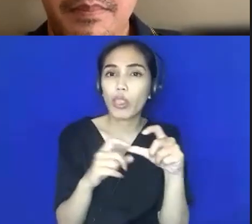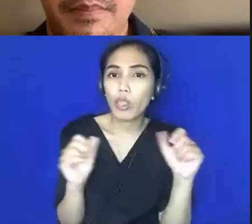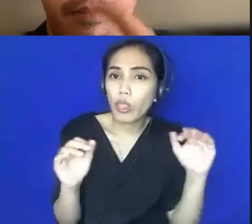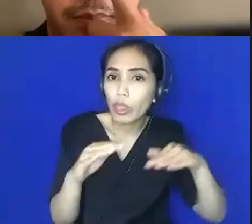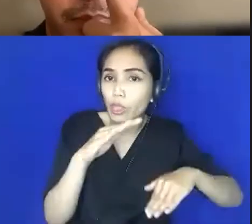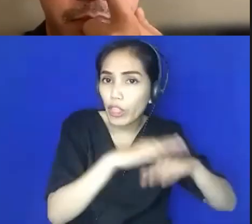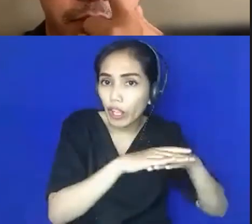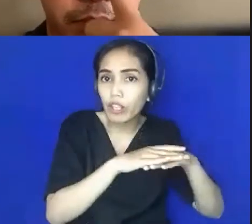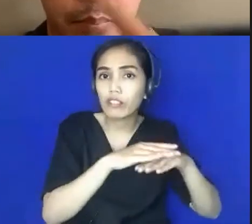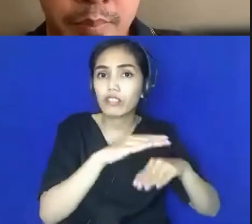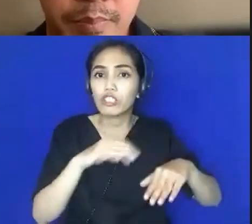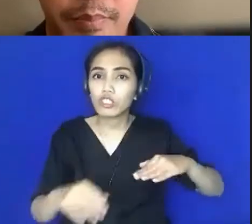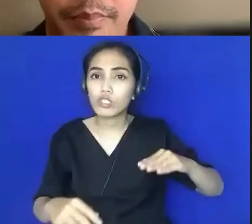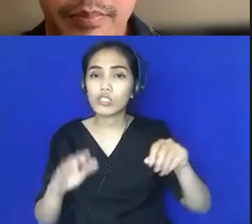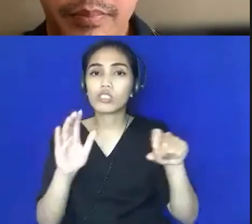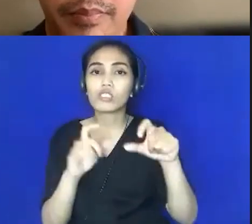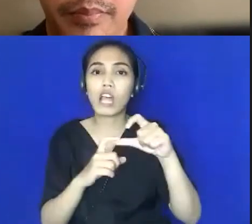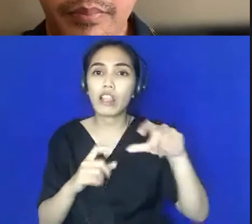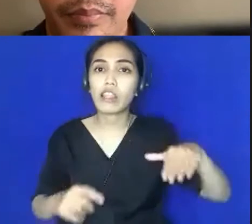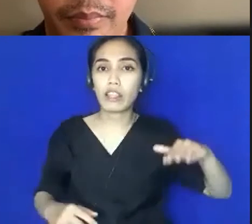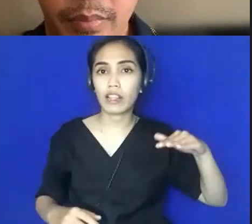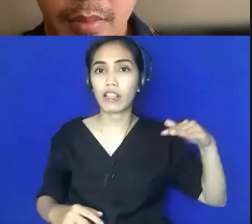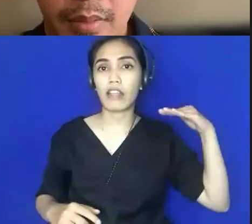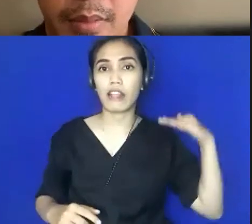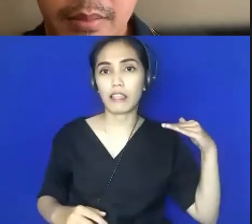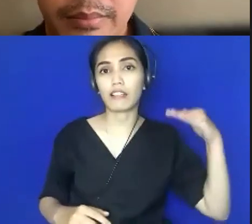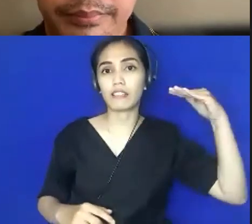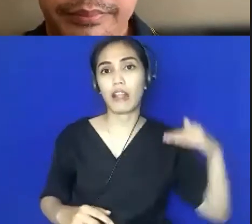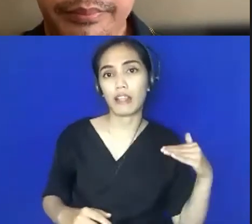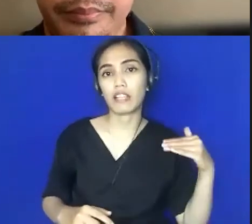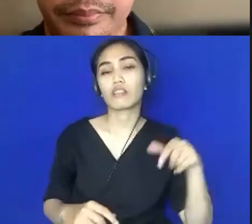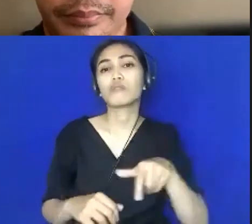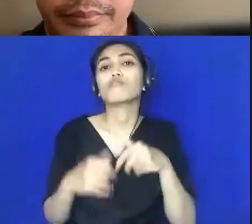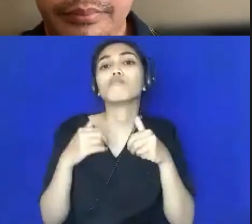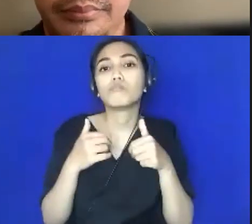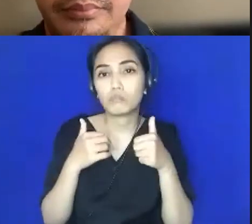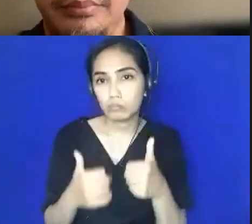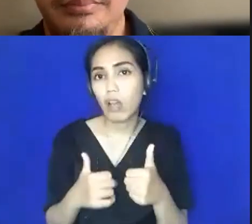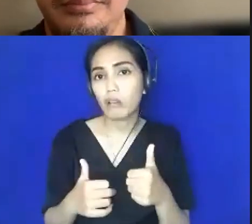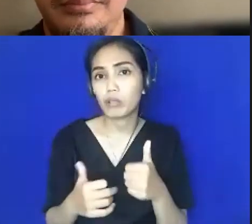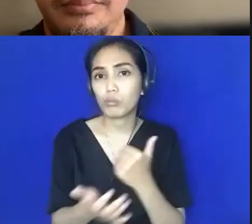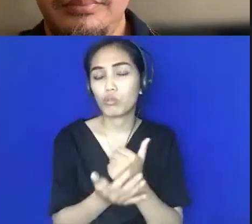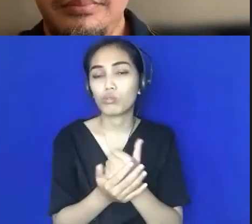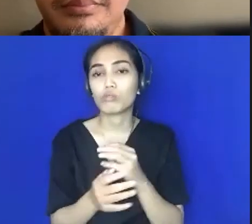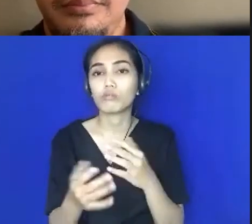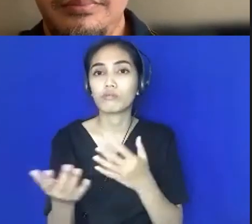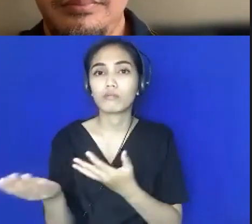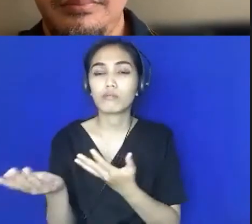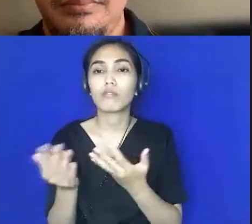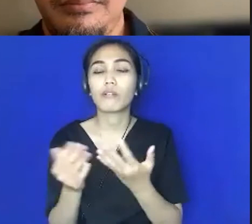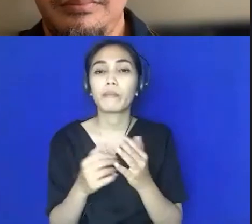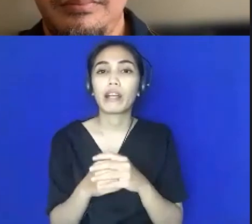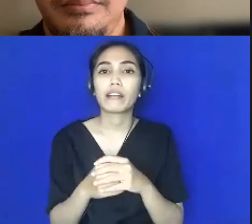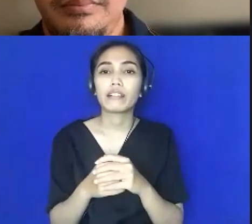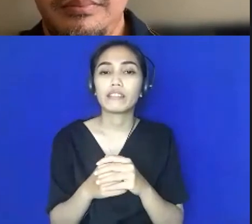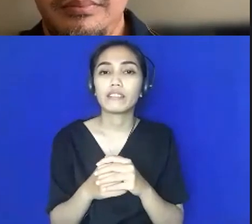yang ketiga atau mungkin yang terakhir ya, ini untuk umum siapapun yang bisa menjawab, how nutrition